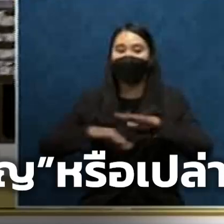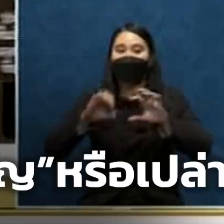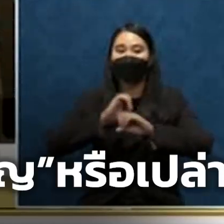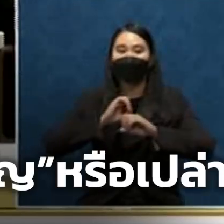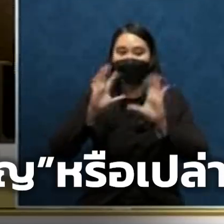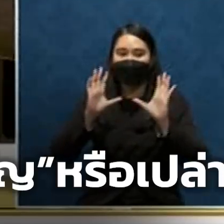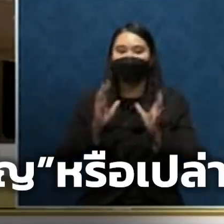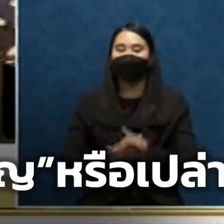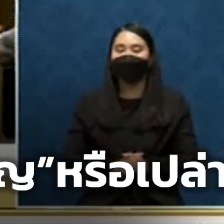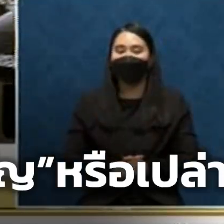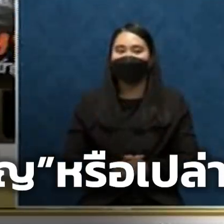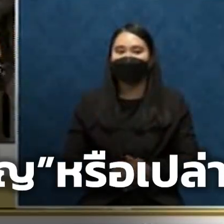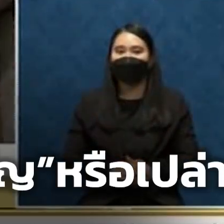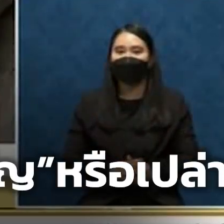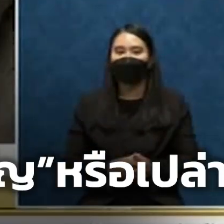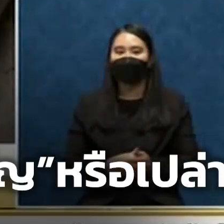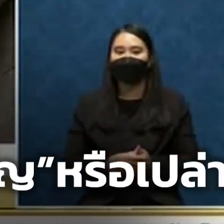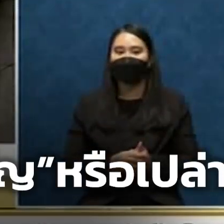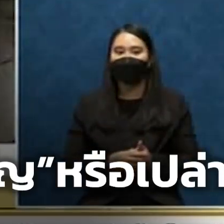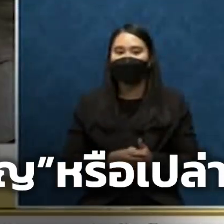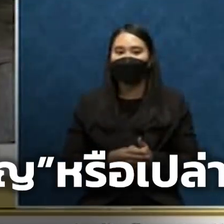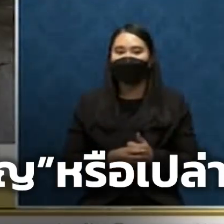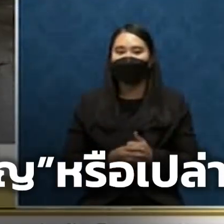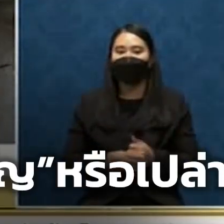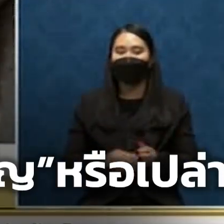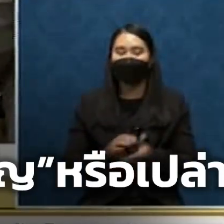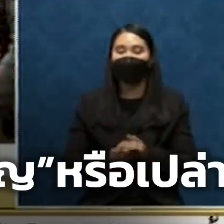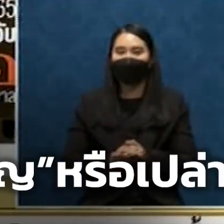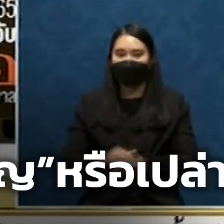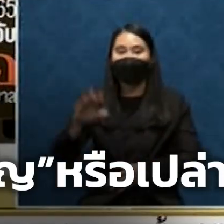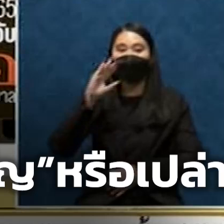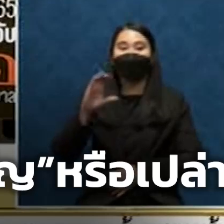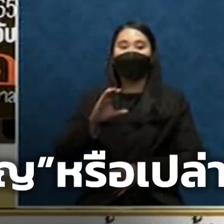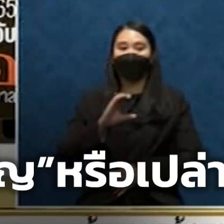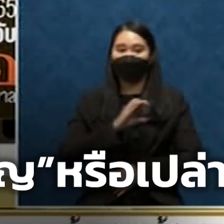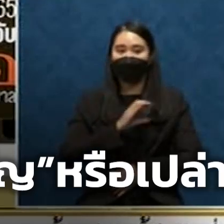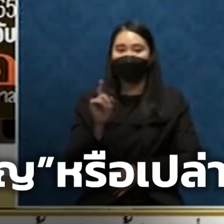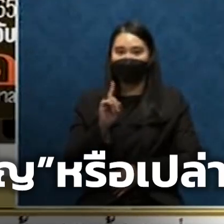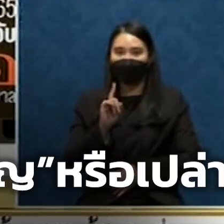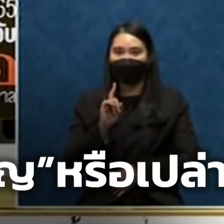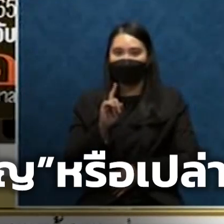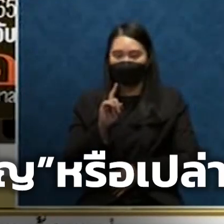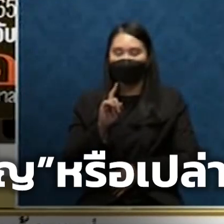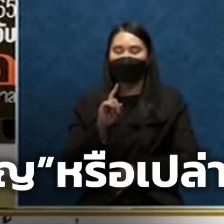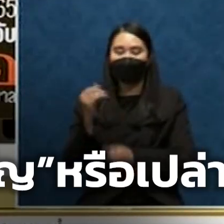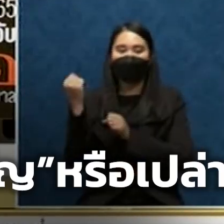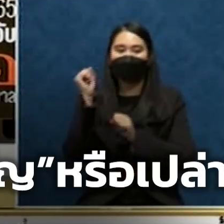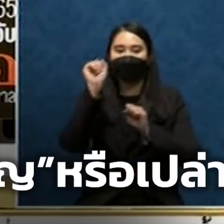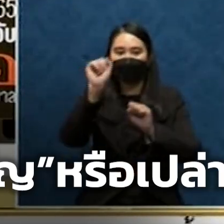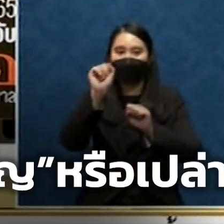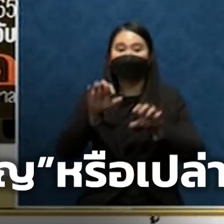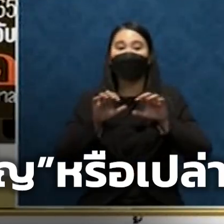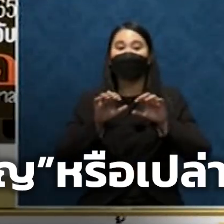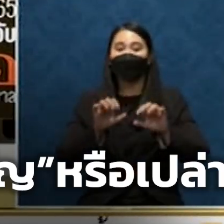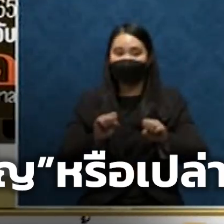ขนาดนี้ครับท่านประธานครับทางตำรวจสืบนครบาลจึงมีการขอออกหมายจับครับออก